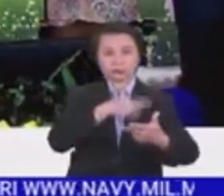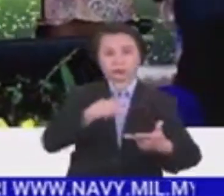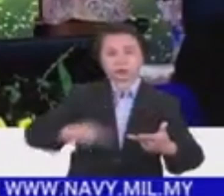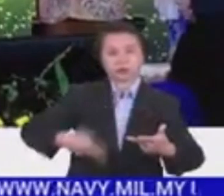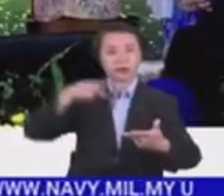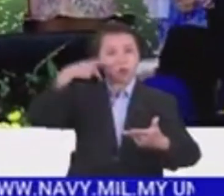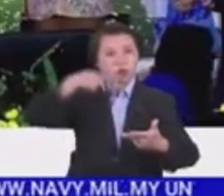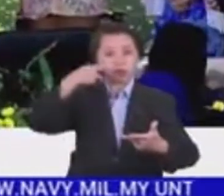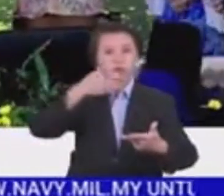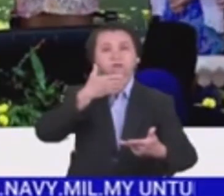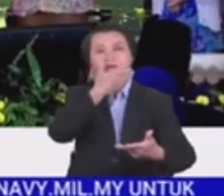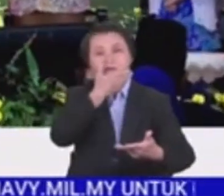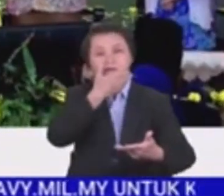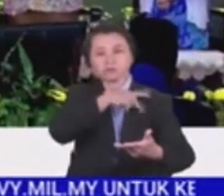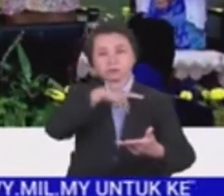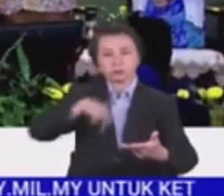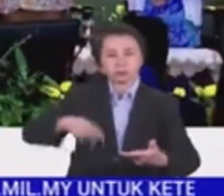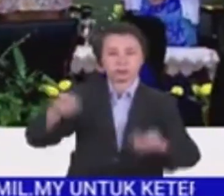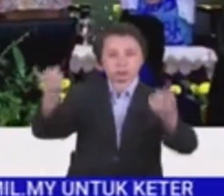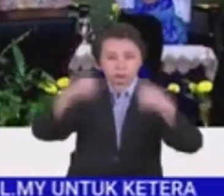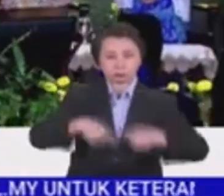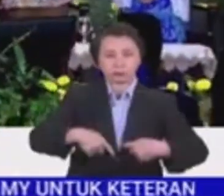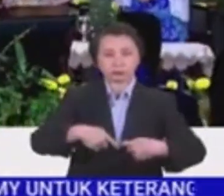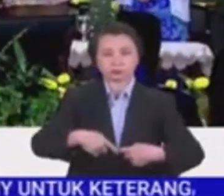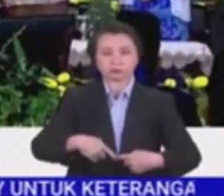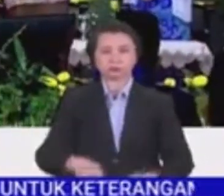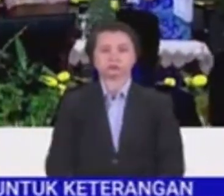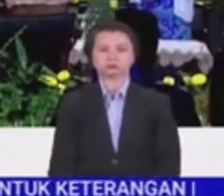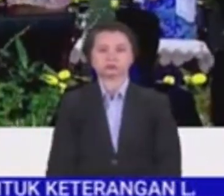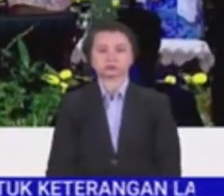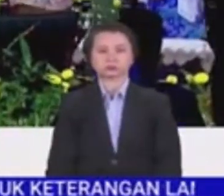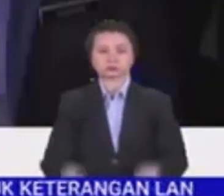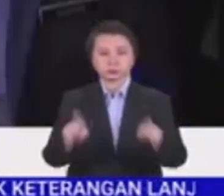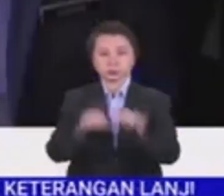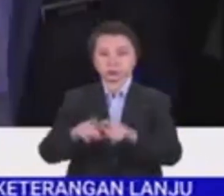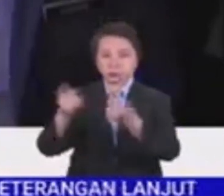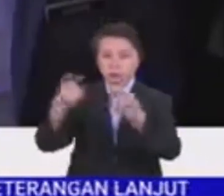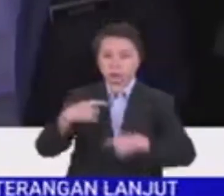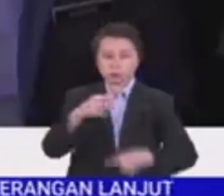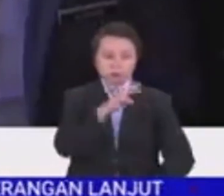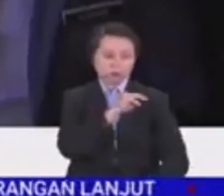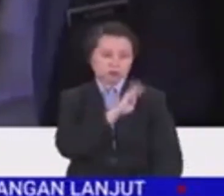Raja Puan Muda Perlis Tuanku Hajah Lailatul Shahrin Akashah Khalil. Turut